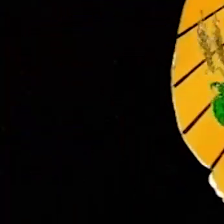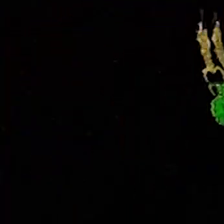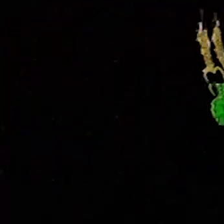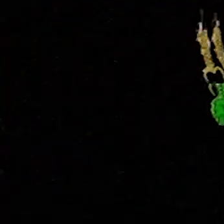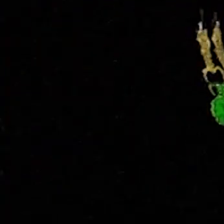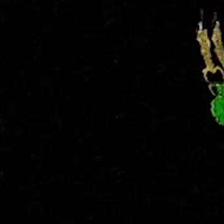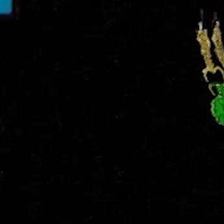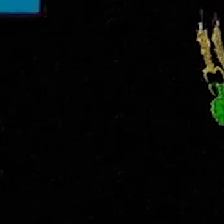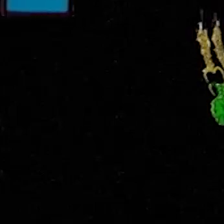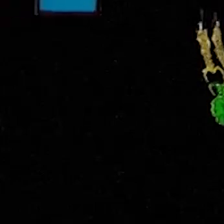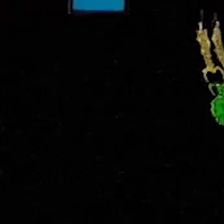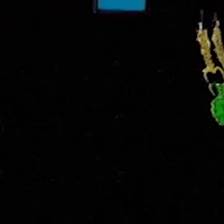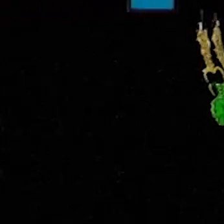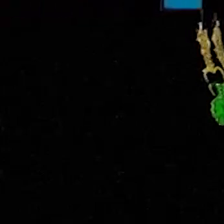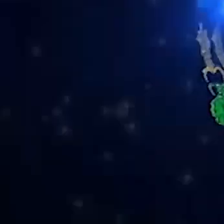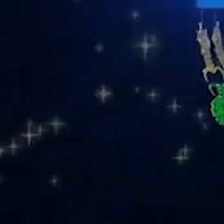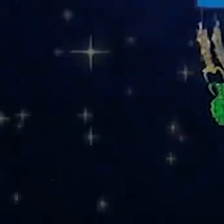ወተወልደ እምኔያ